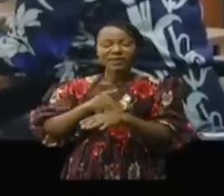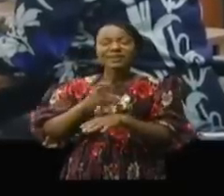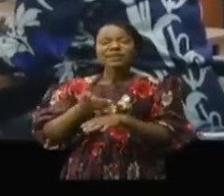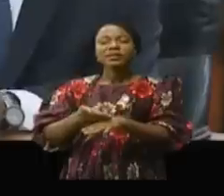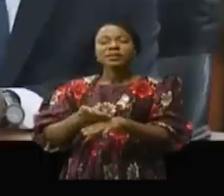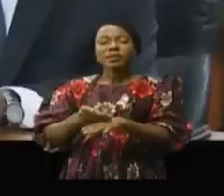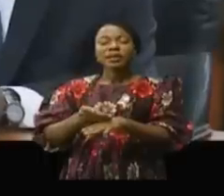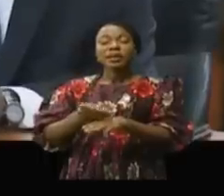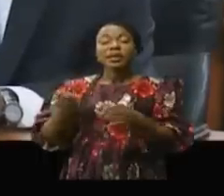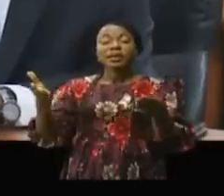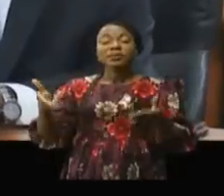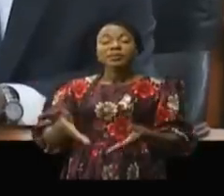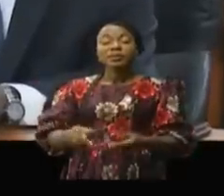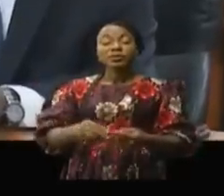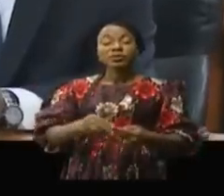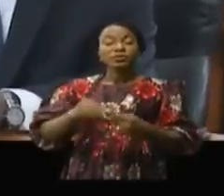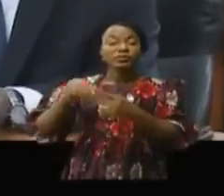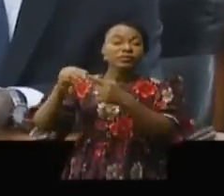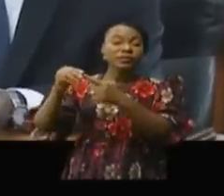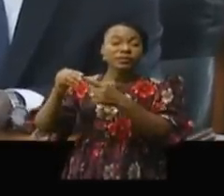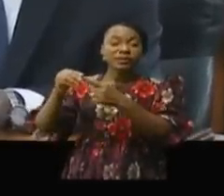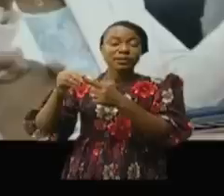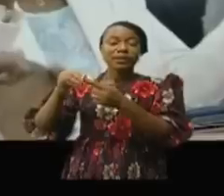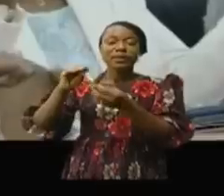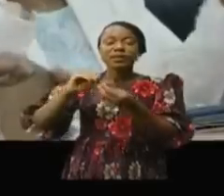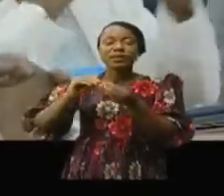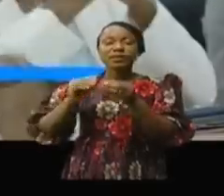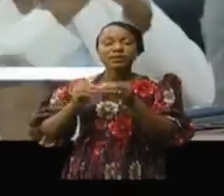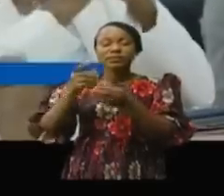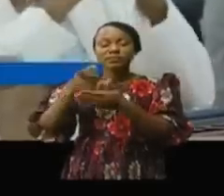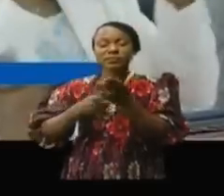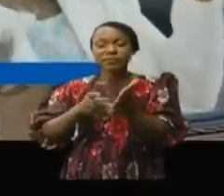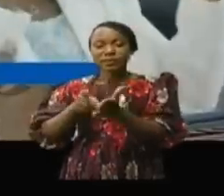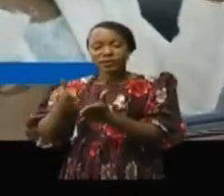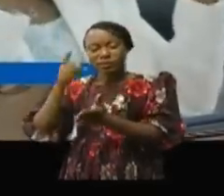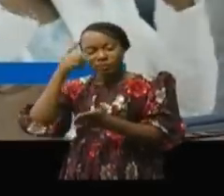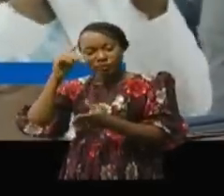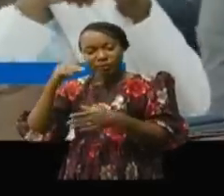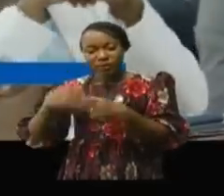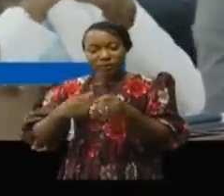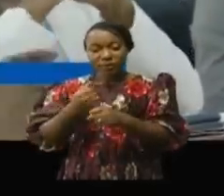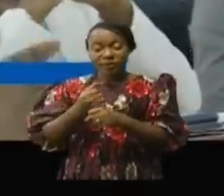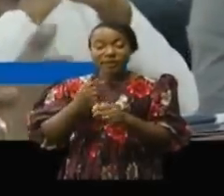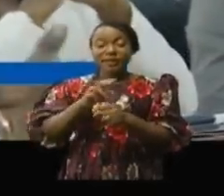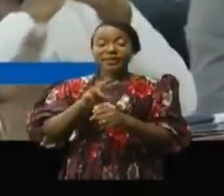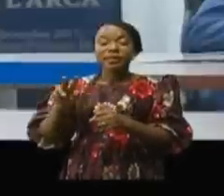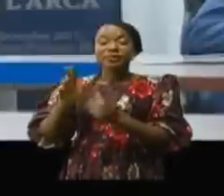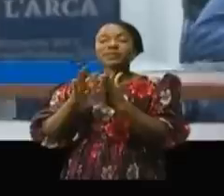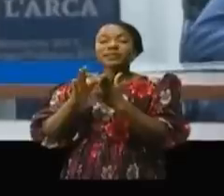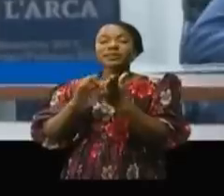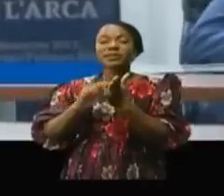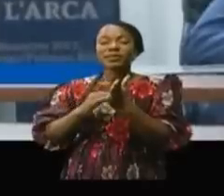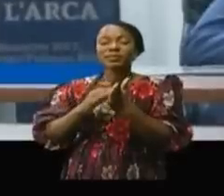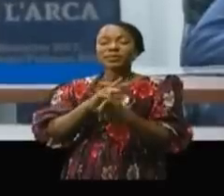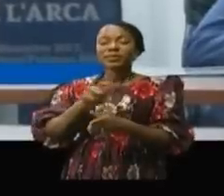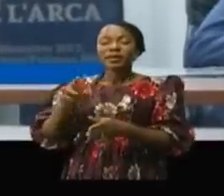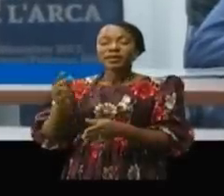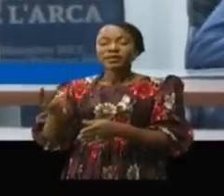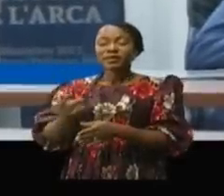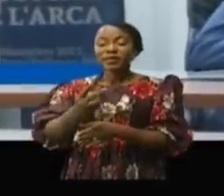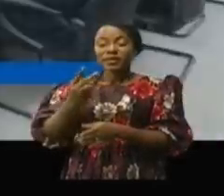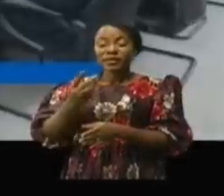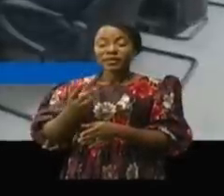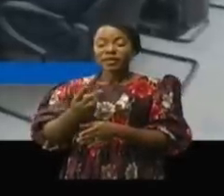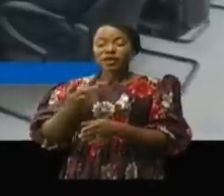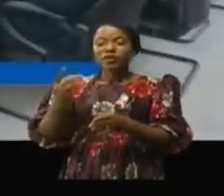à la présentation officielle des chiffres du marché des assurances pour les exercices 2019, 2020, 2021 lors